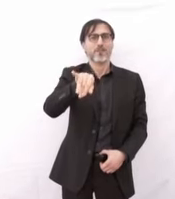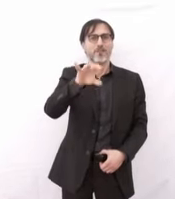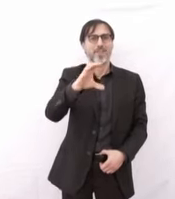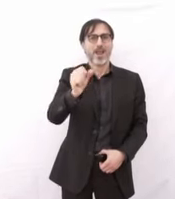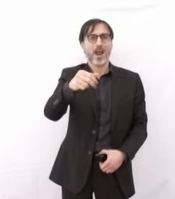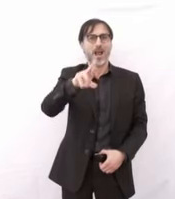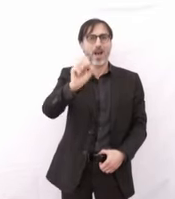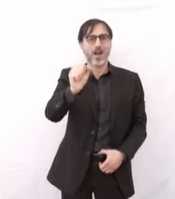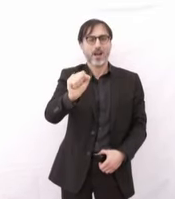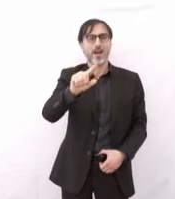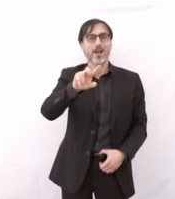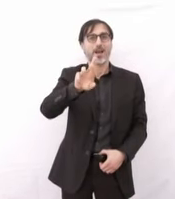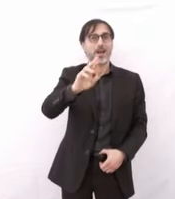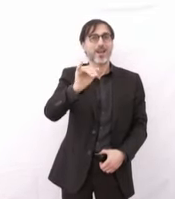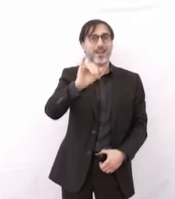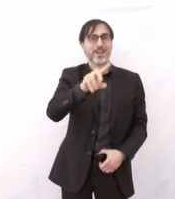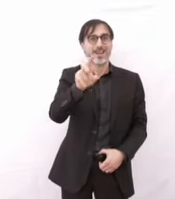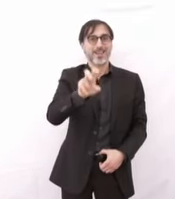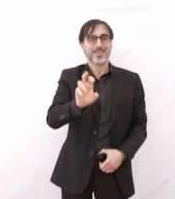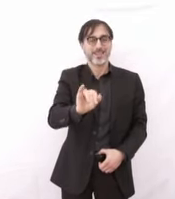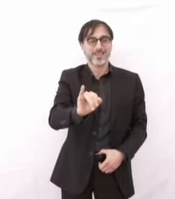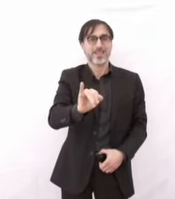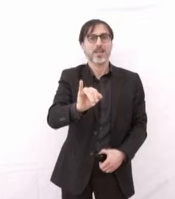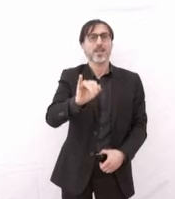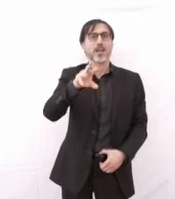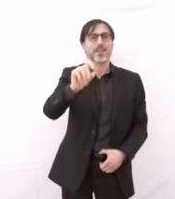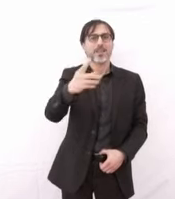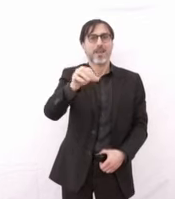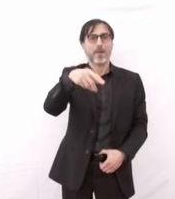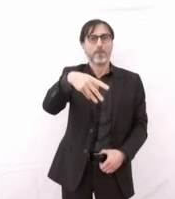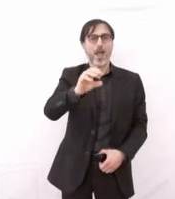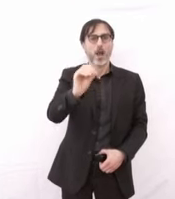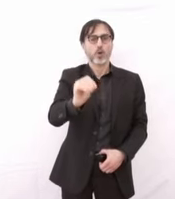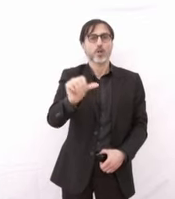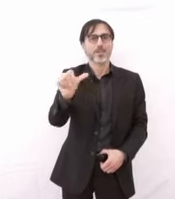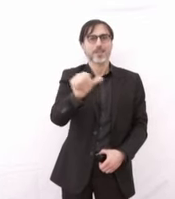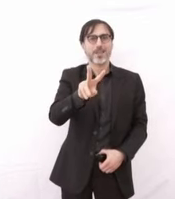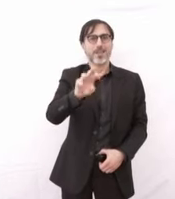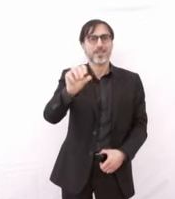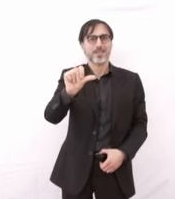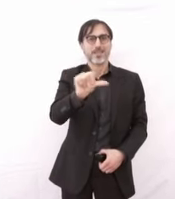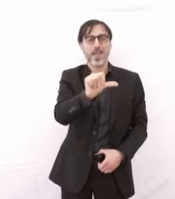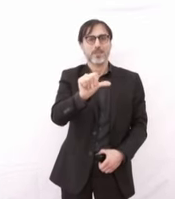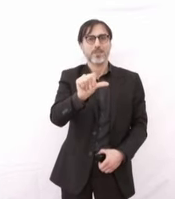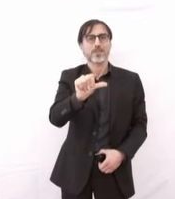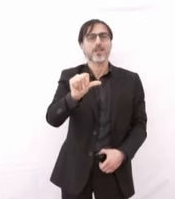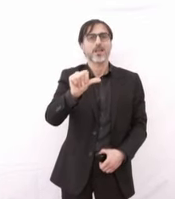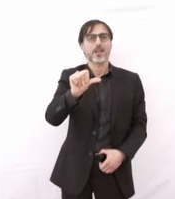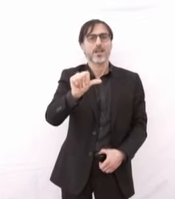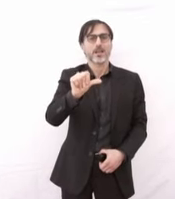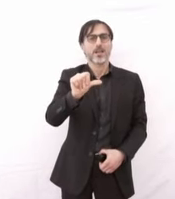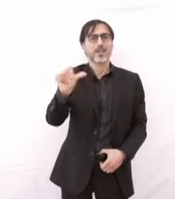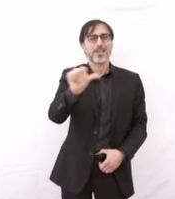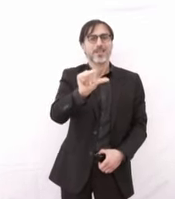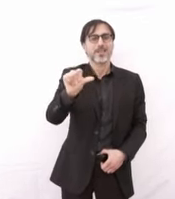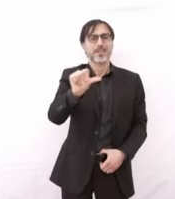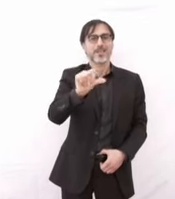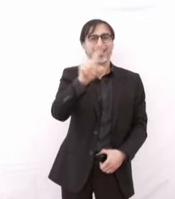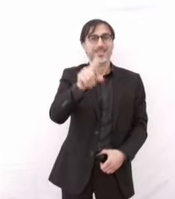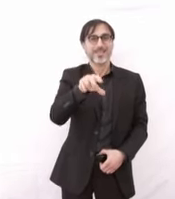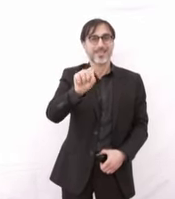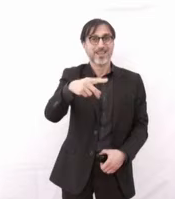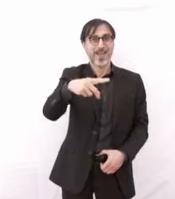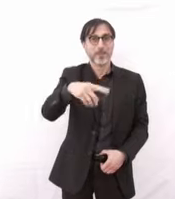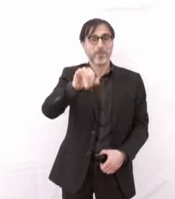Roberto Rizzi, Amedeo Damiano, Giovanni Selis, Domenico Zappia,